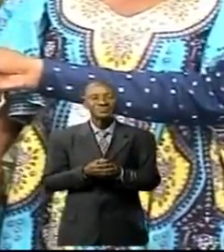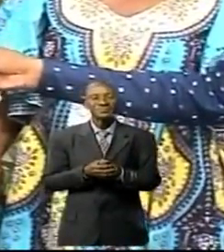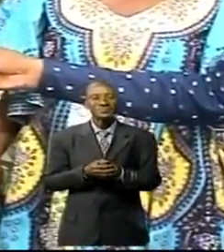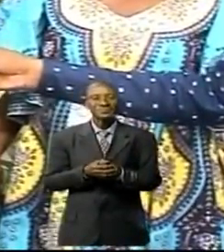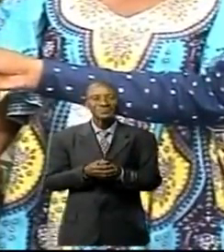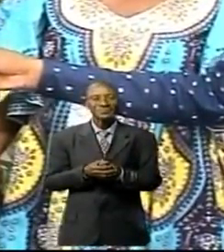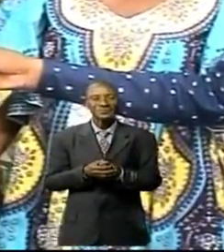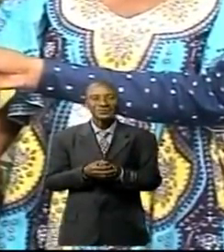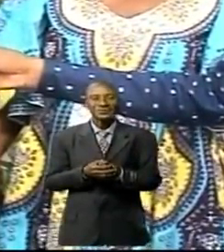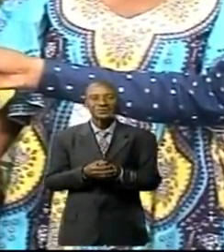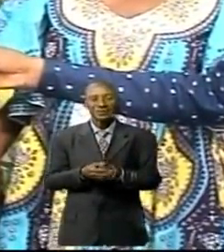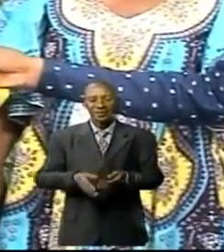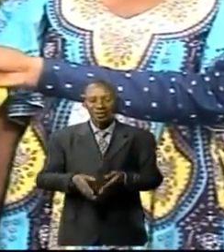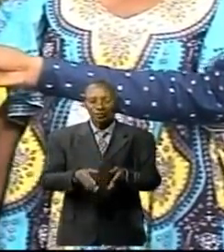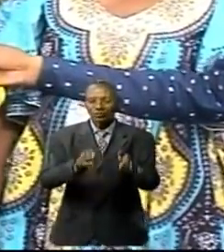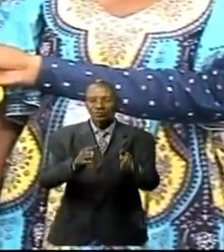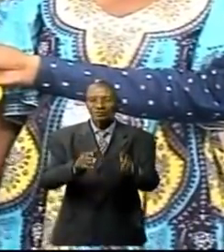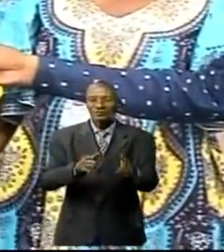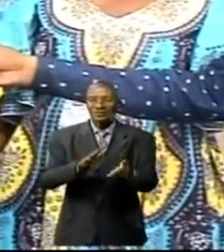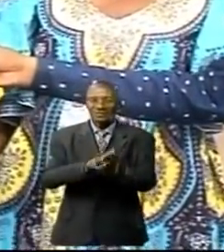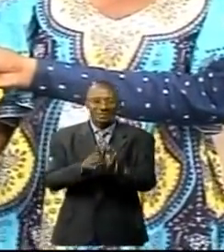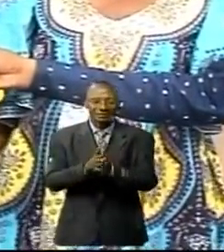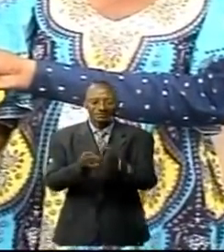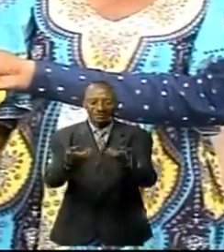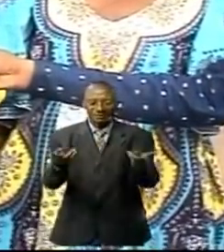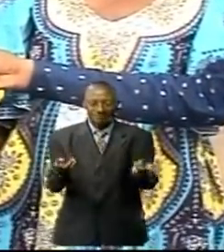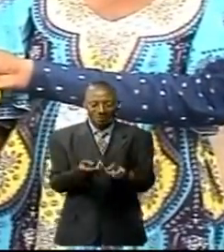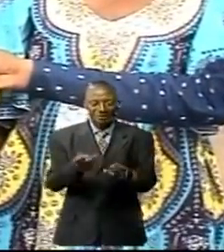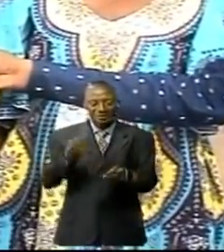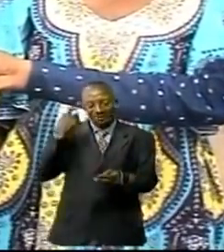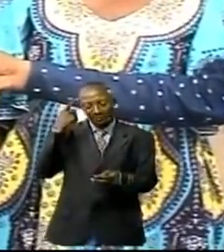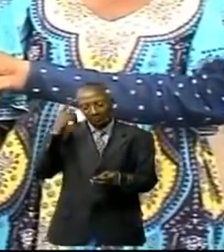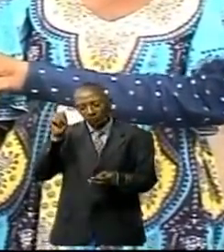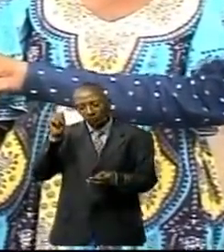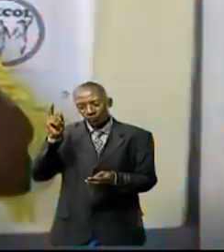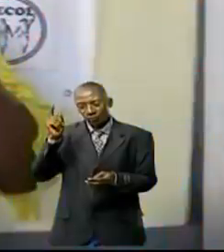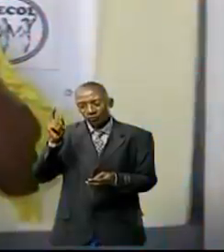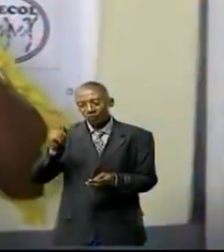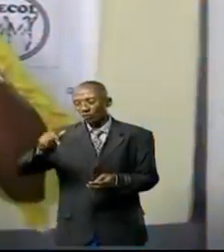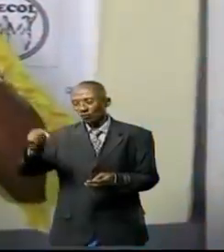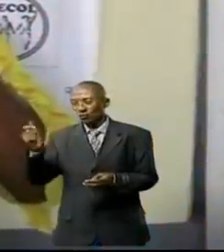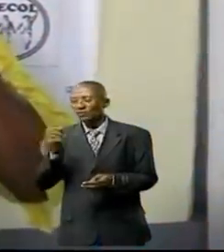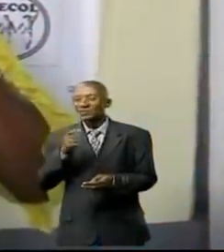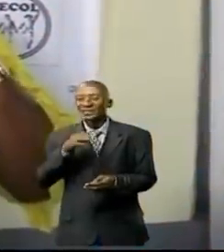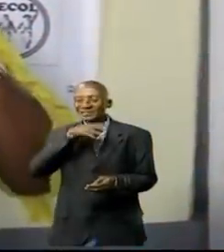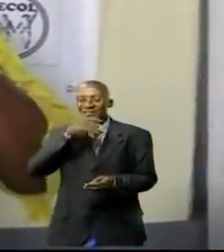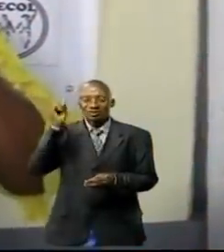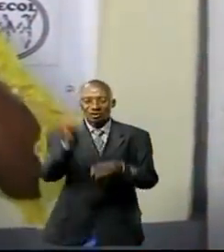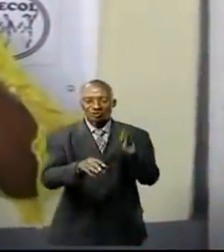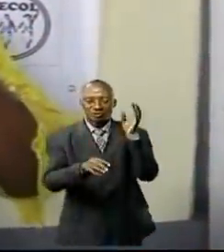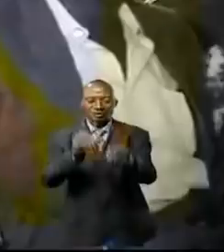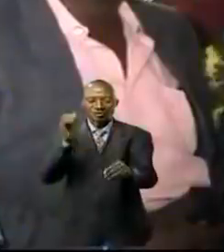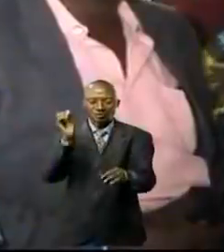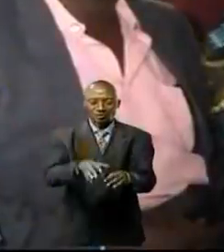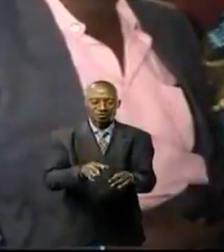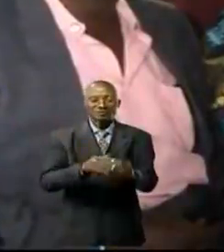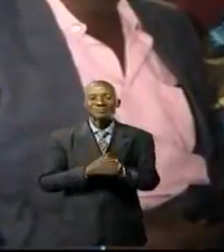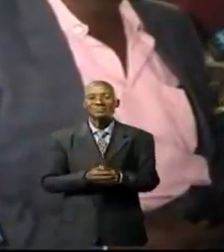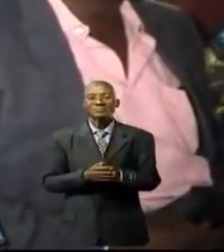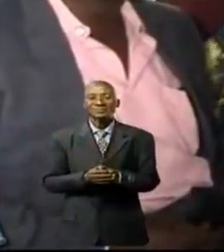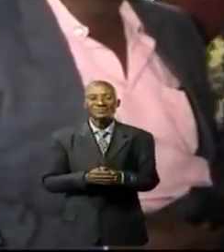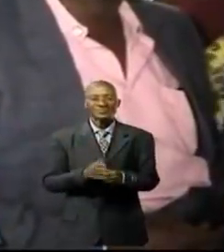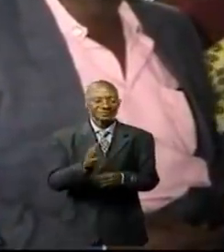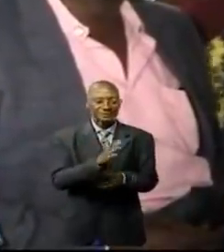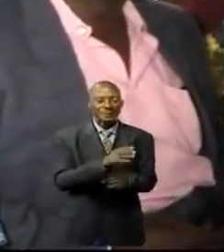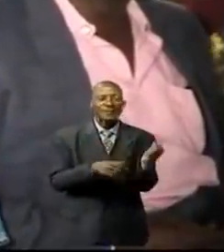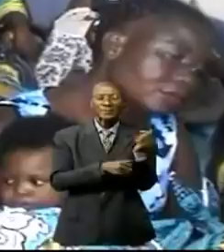des endroits où l'on jette des immondices par notre propre faute. Après les interventions des différentes